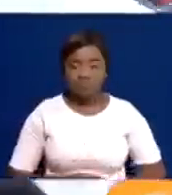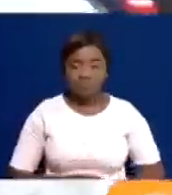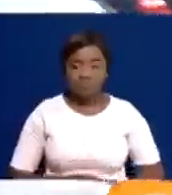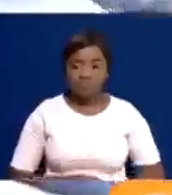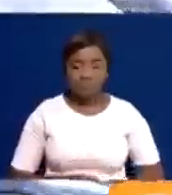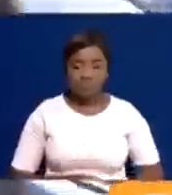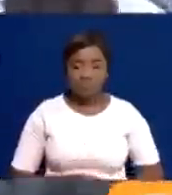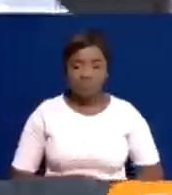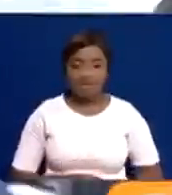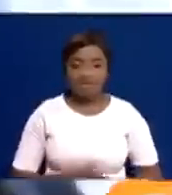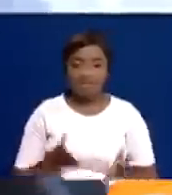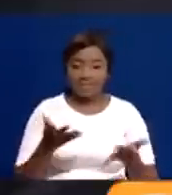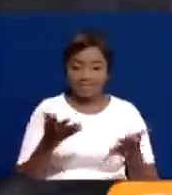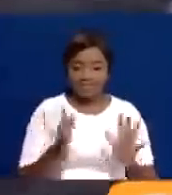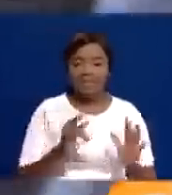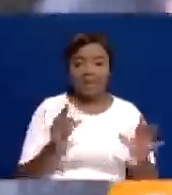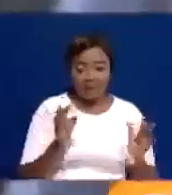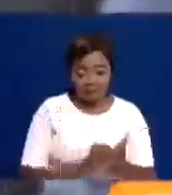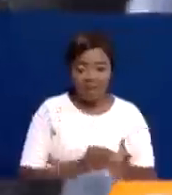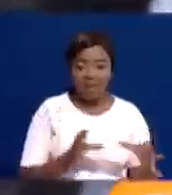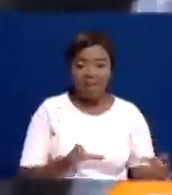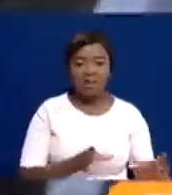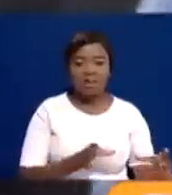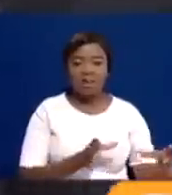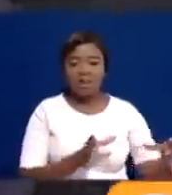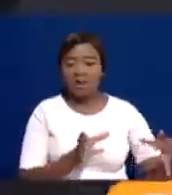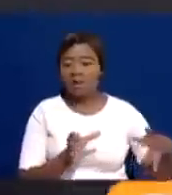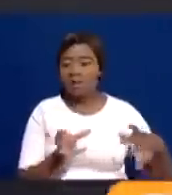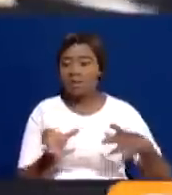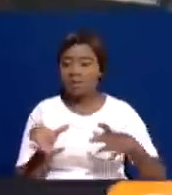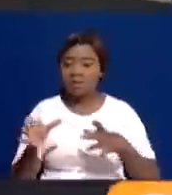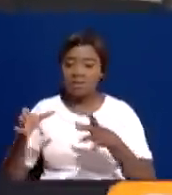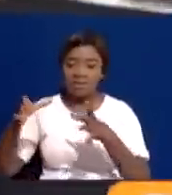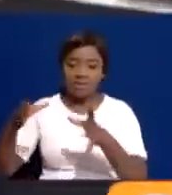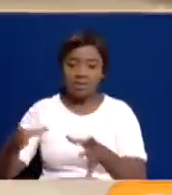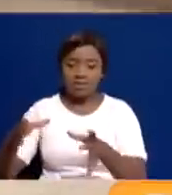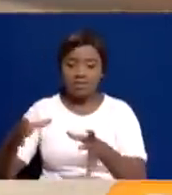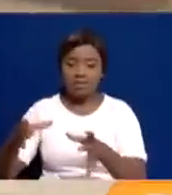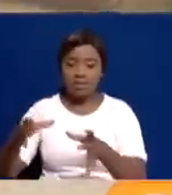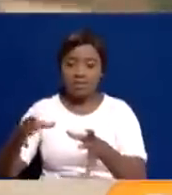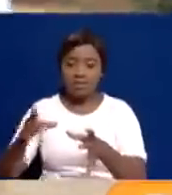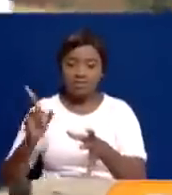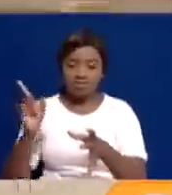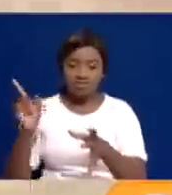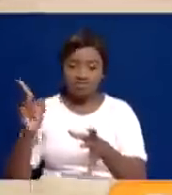Kisha viongozi hao wakasafirishwa kutoka kituo hicho cha polisi cha Kiambu.